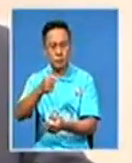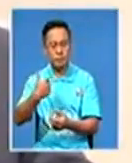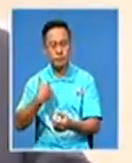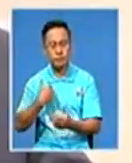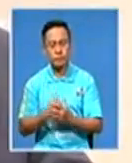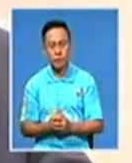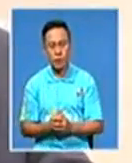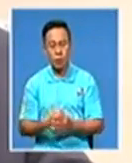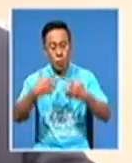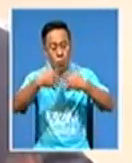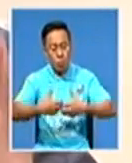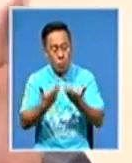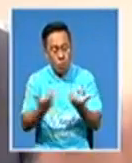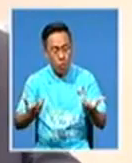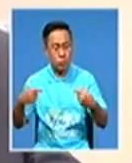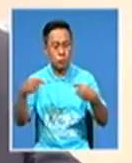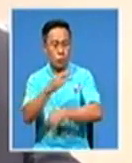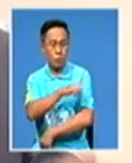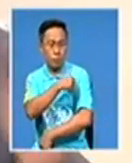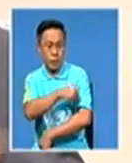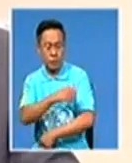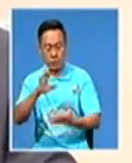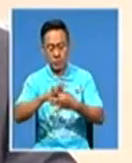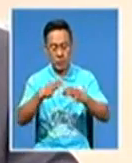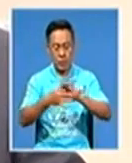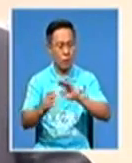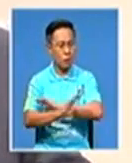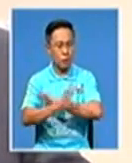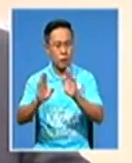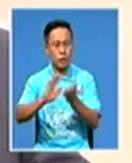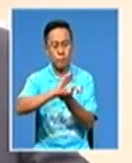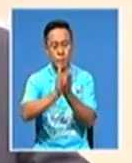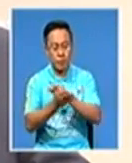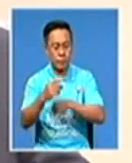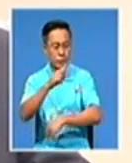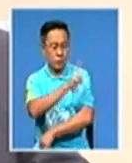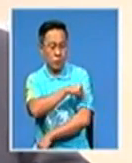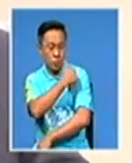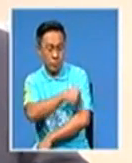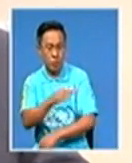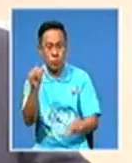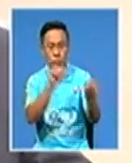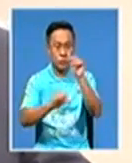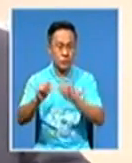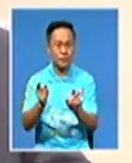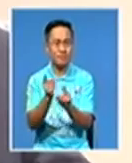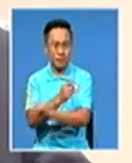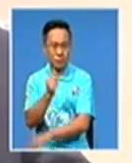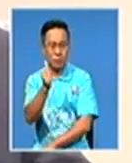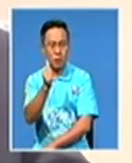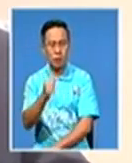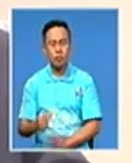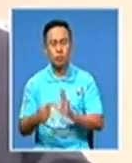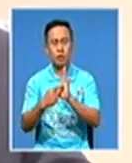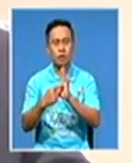ก็จะมีอย่างเครื่องมือแพทย์เราไม่ผลิตเครื่องกีฬาแล้วเราหันมาผลิตเครื่องมือแพทย์แทนนะเครื่องมือวิทยาศาสตร์แทนเป็นต้นโซลาร์เซล